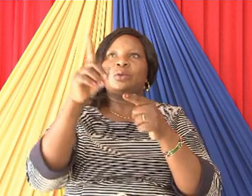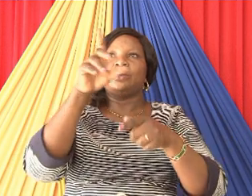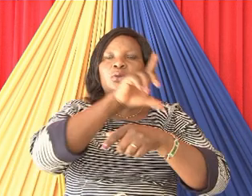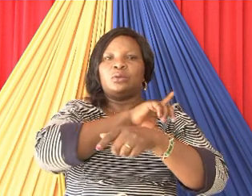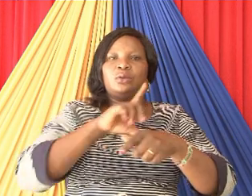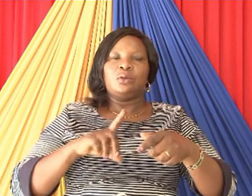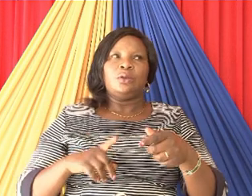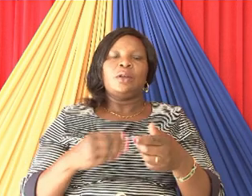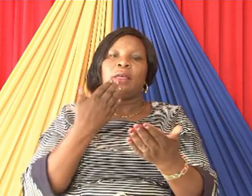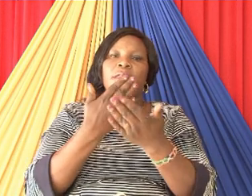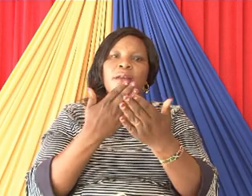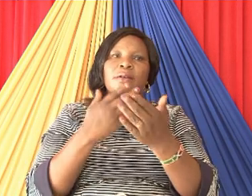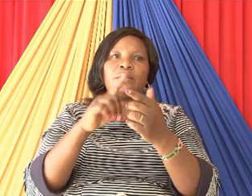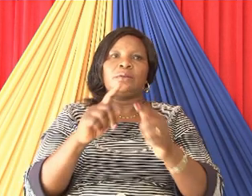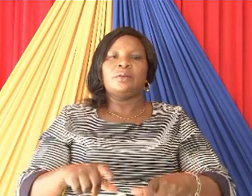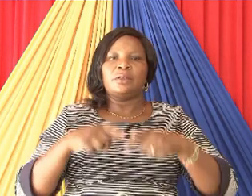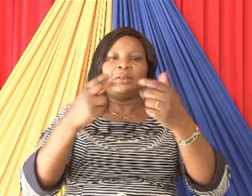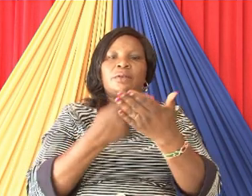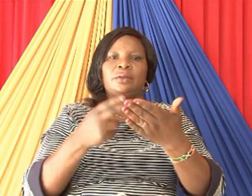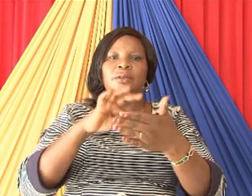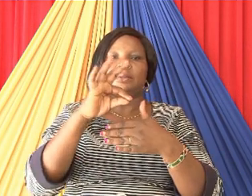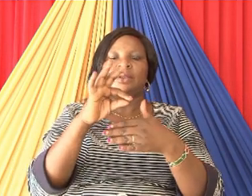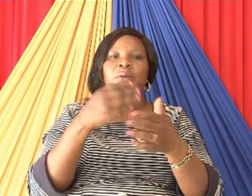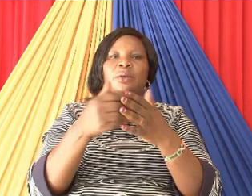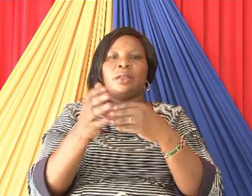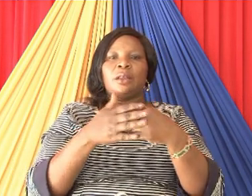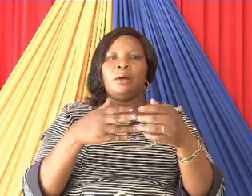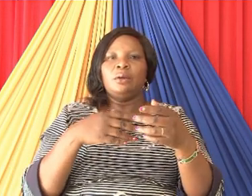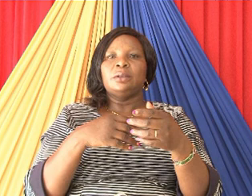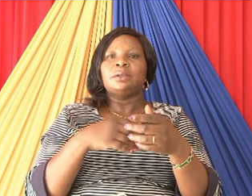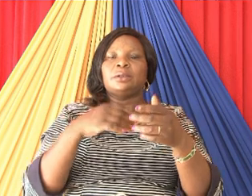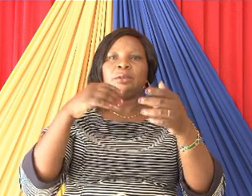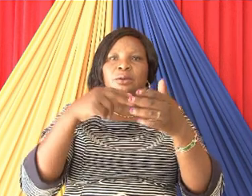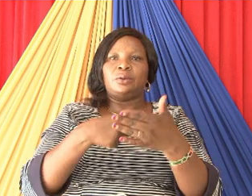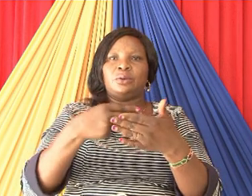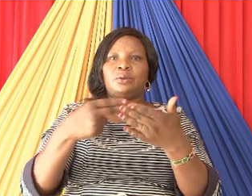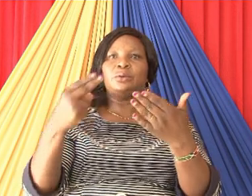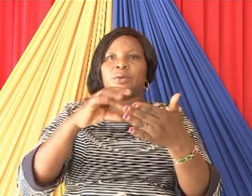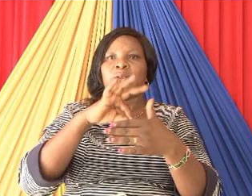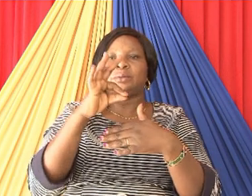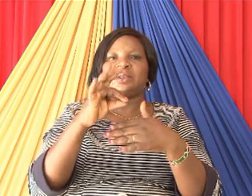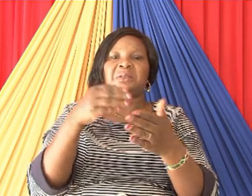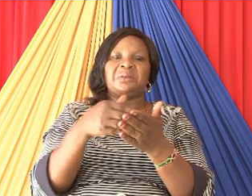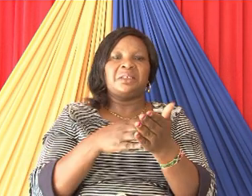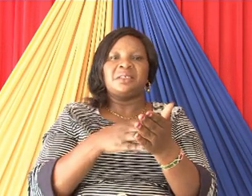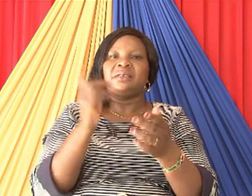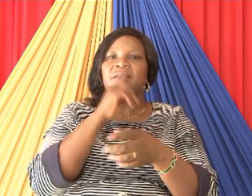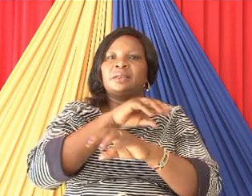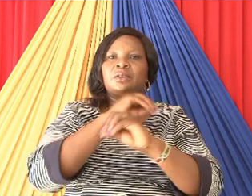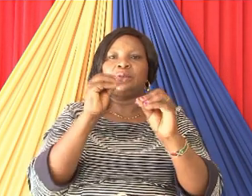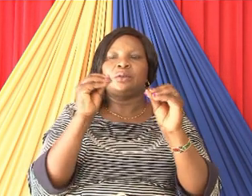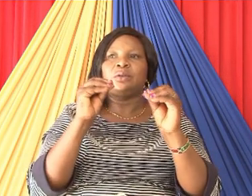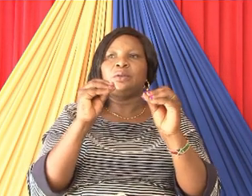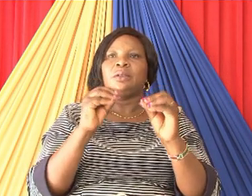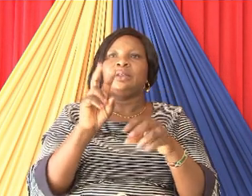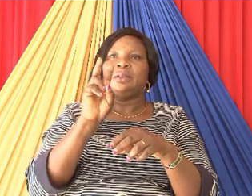vile ulitupatia Roho Mtakatifu, kwa sababu tunajua bila yeye kukaa nasi udhaifu wetu haungetukubalia. Kwa hiyo Mwenyezi Mungu,